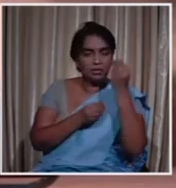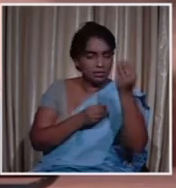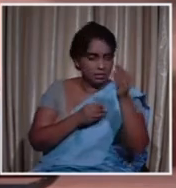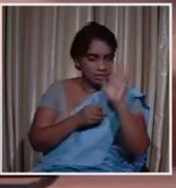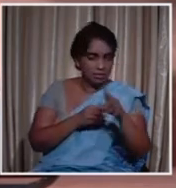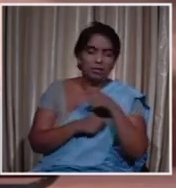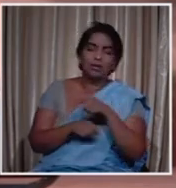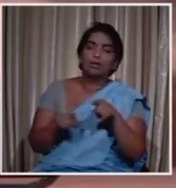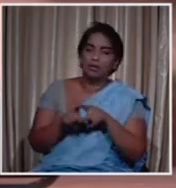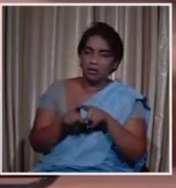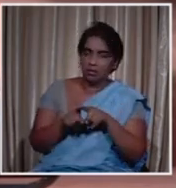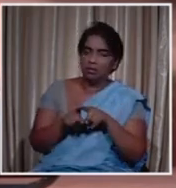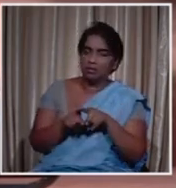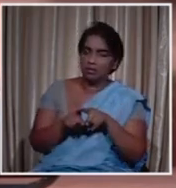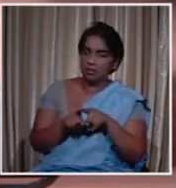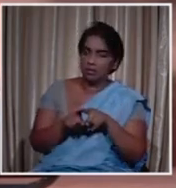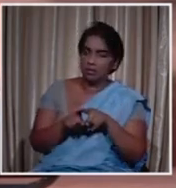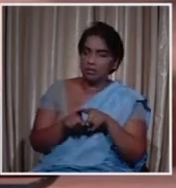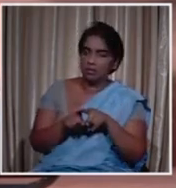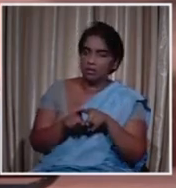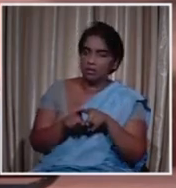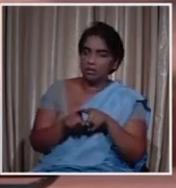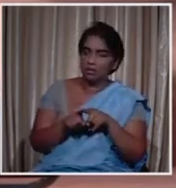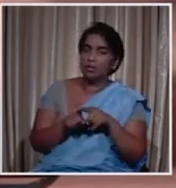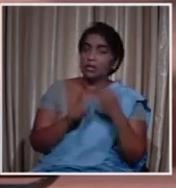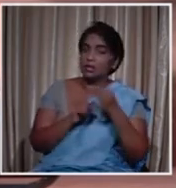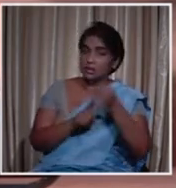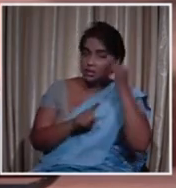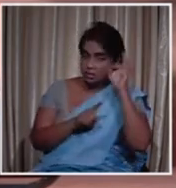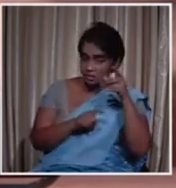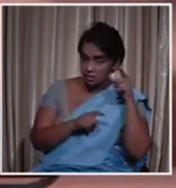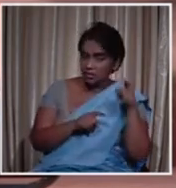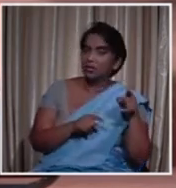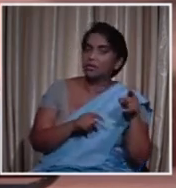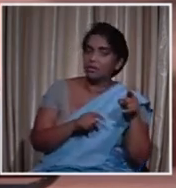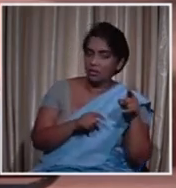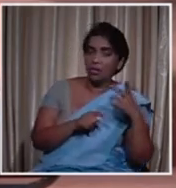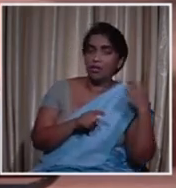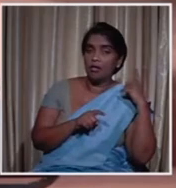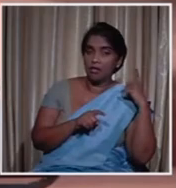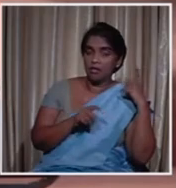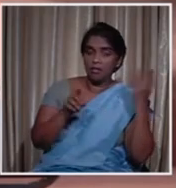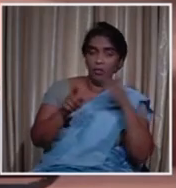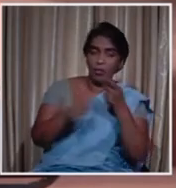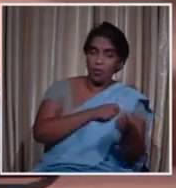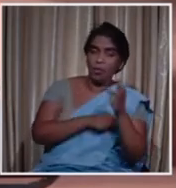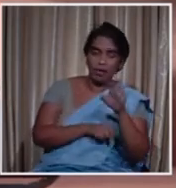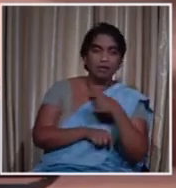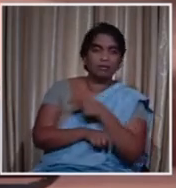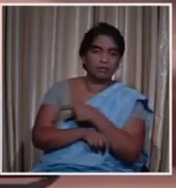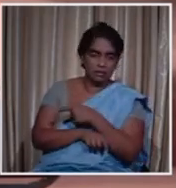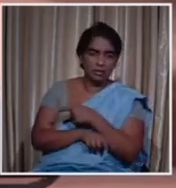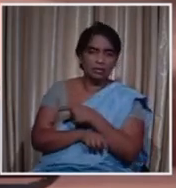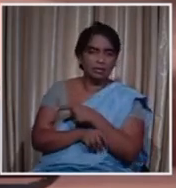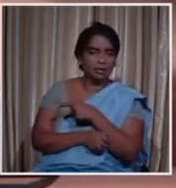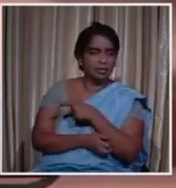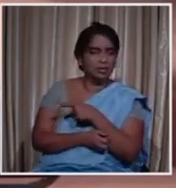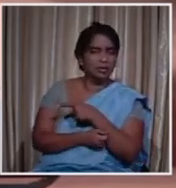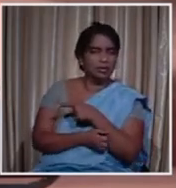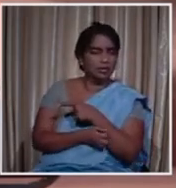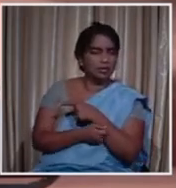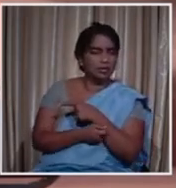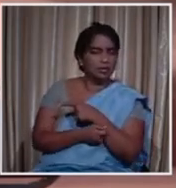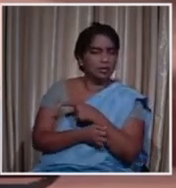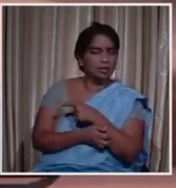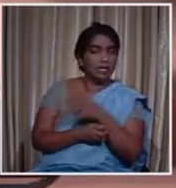நீராவி ஆர்டிஎஸ் தலைவனுடைய கையை அடித்து இராணுவத்தினர் முறித்திருக்கிறார்கள். அவர் இன்று பிஓபி போட்ட நிலையிலே கிளிநொச்சி வைத்தியசாலையில்